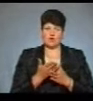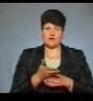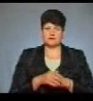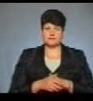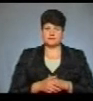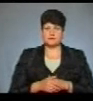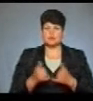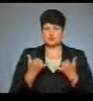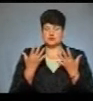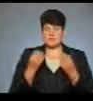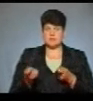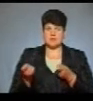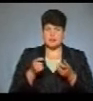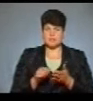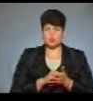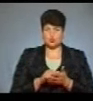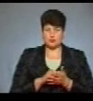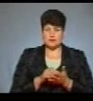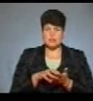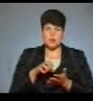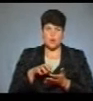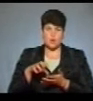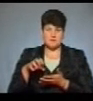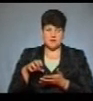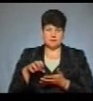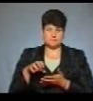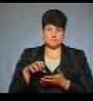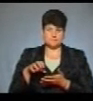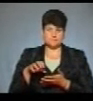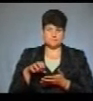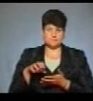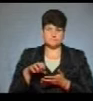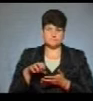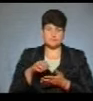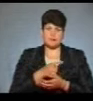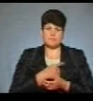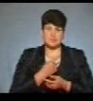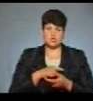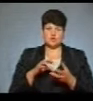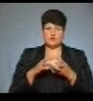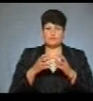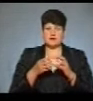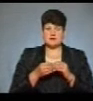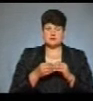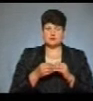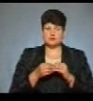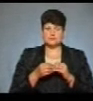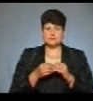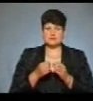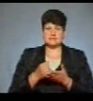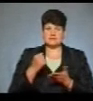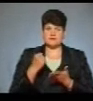Ми сьогодні принесли документи, копію медичного висновку, яка